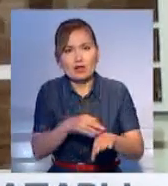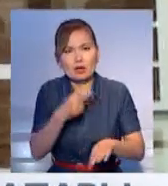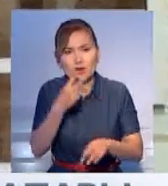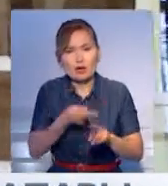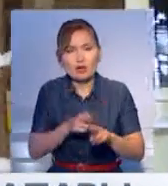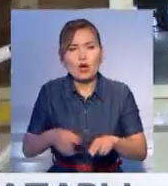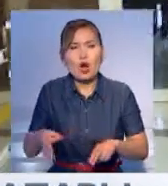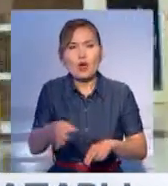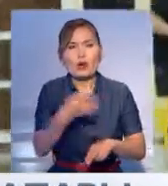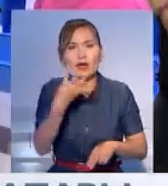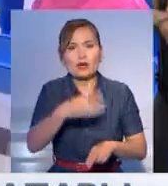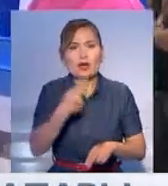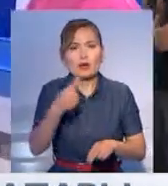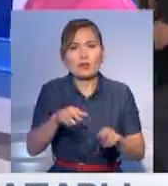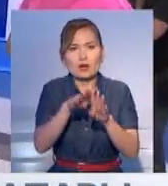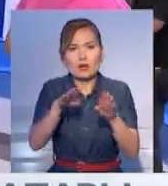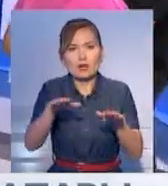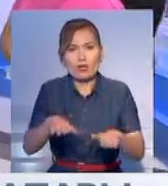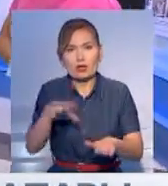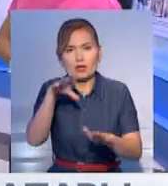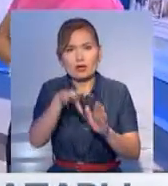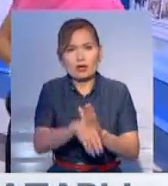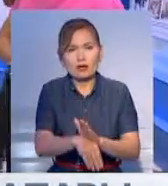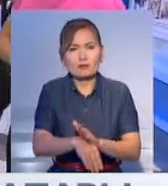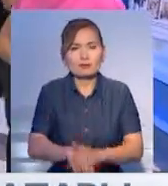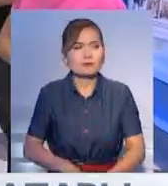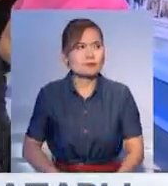Оған облыстағы 41 киелі орын кірген.